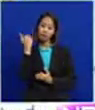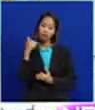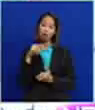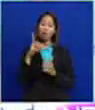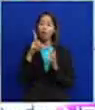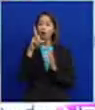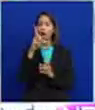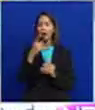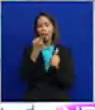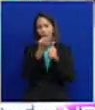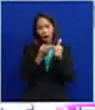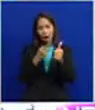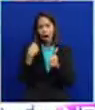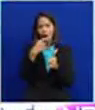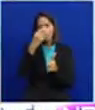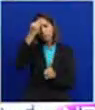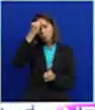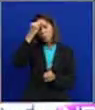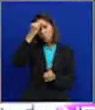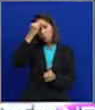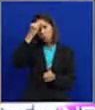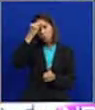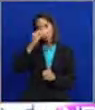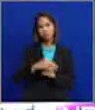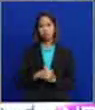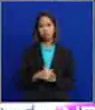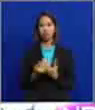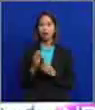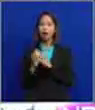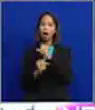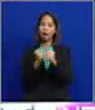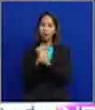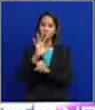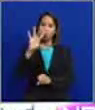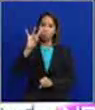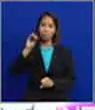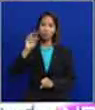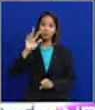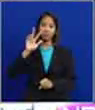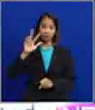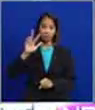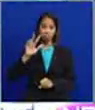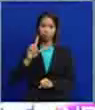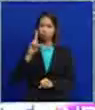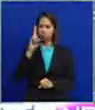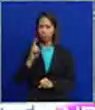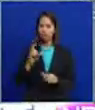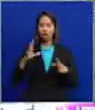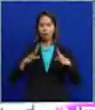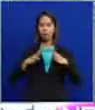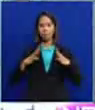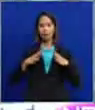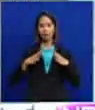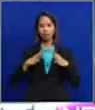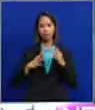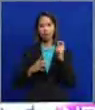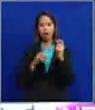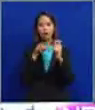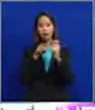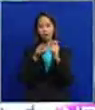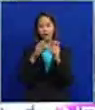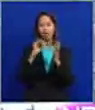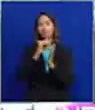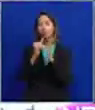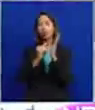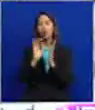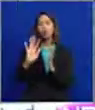ชิโอกะคาซึโอะอดีตนักธุรกิจชาวญี่ปุ่นอายุ83ปีค่ะเสียชีวิตในห้องพักที่อำเภอวิเศษชัยชาญ